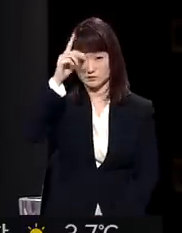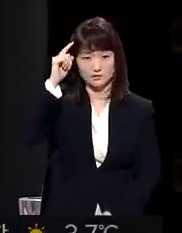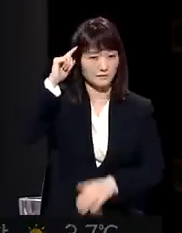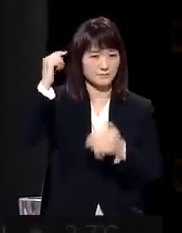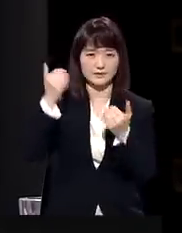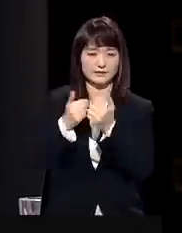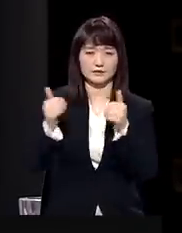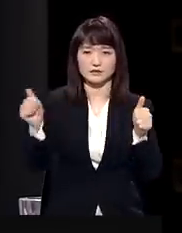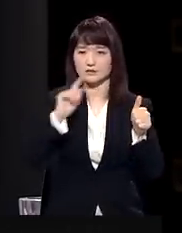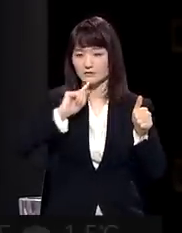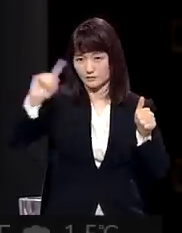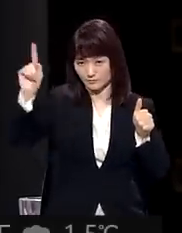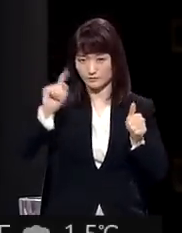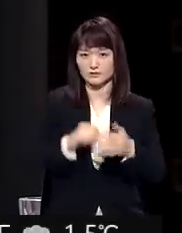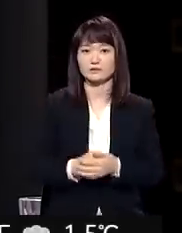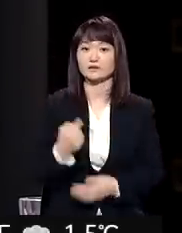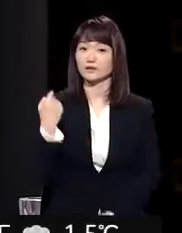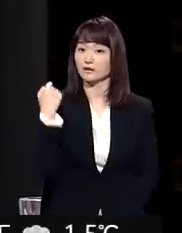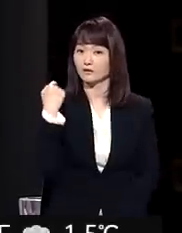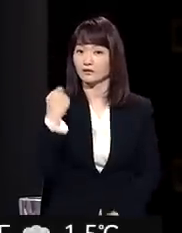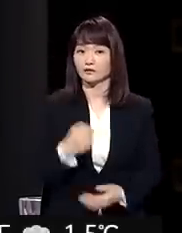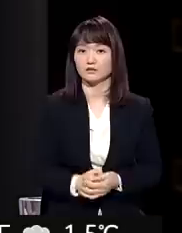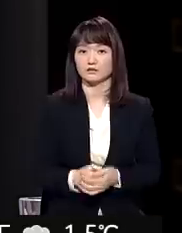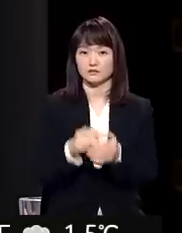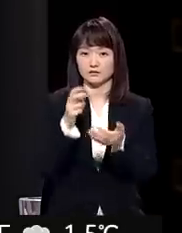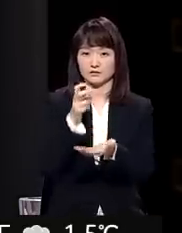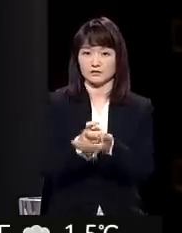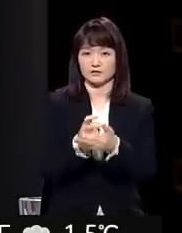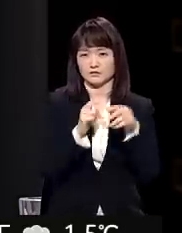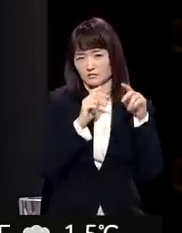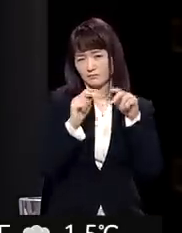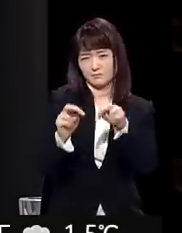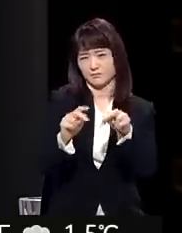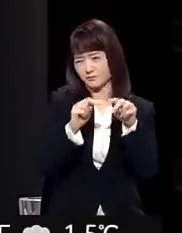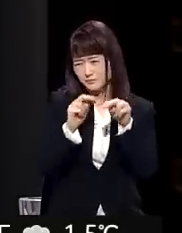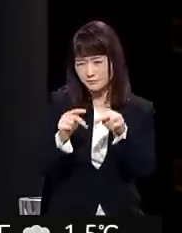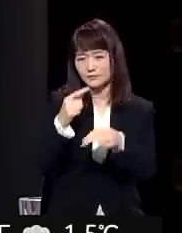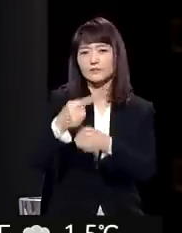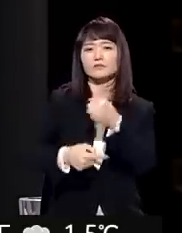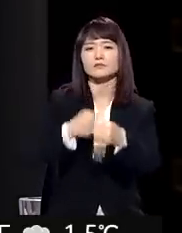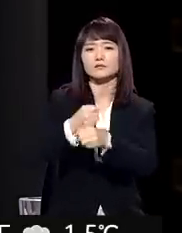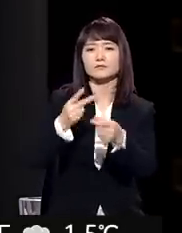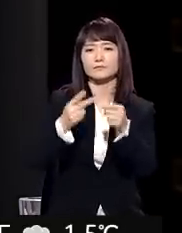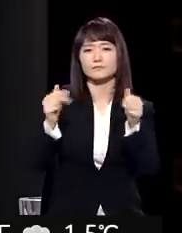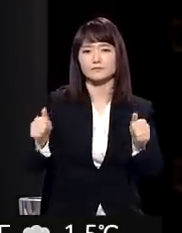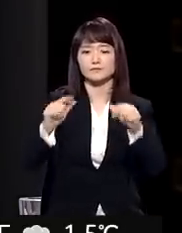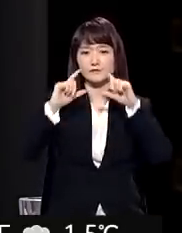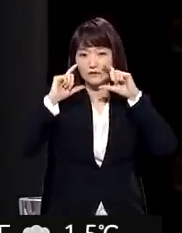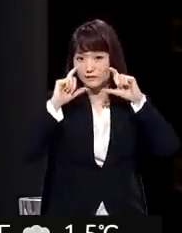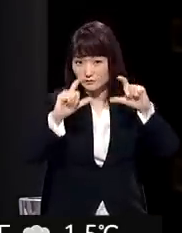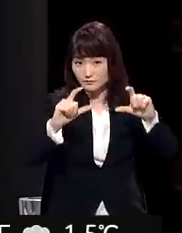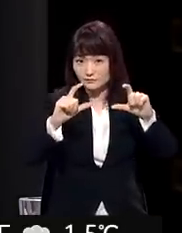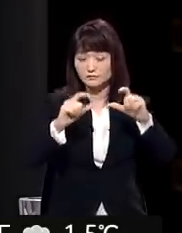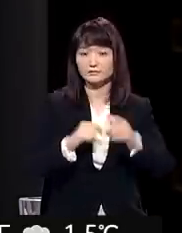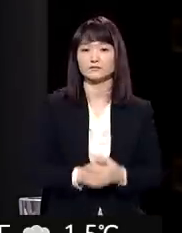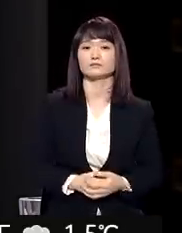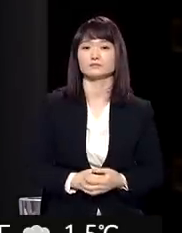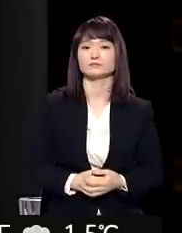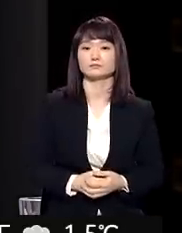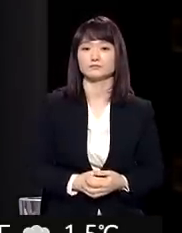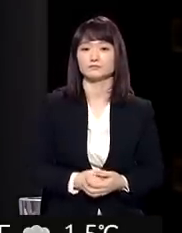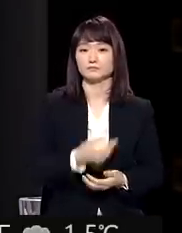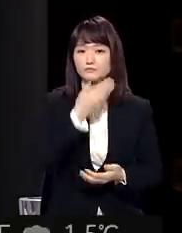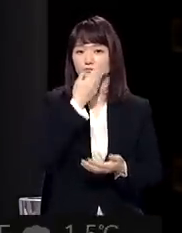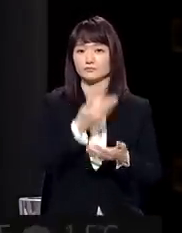항소를 했고요 바로 어제였습니다 치열한이 법정 공방 끝에 1년여 만에 항소심 선고 2심 선고가 있었는데요